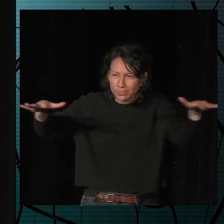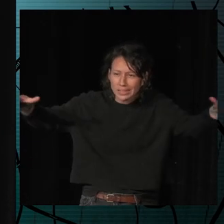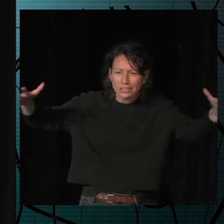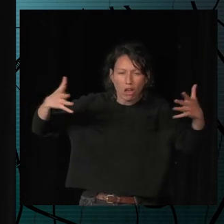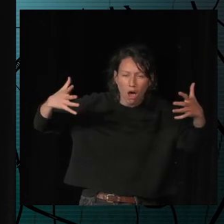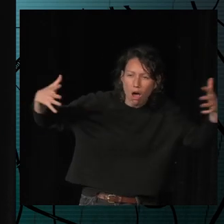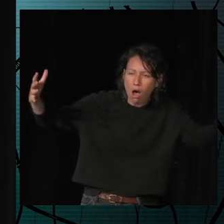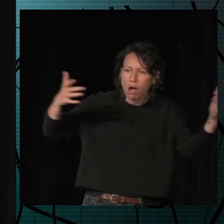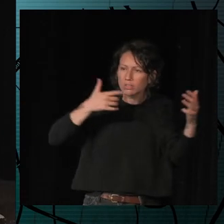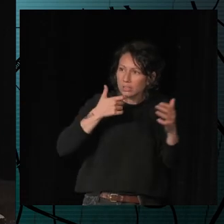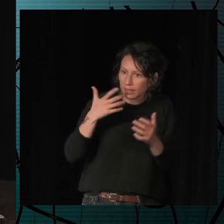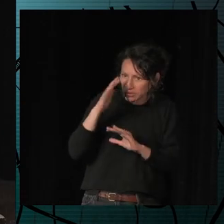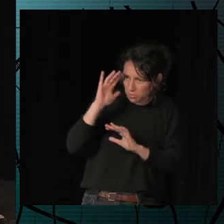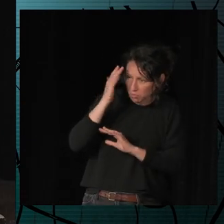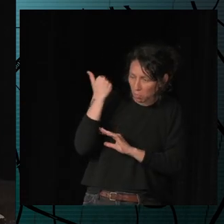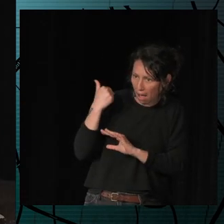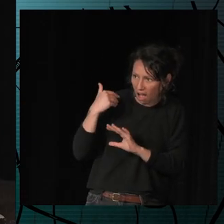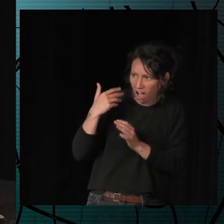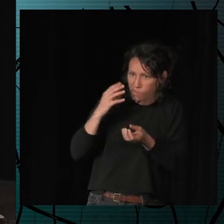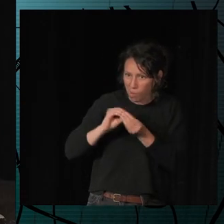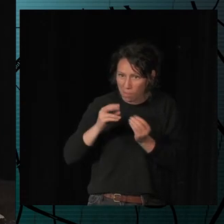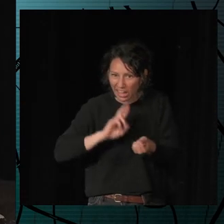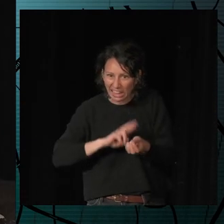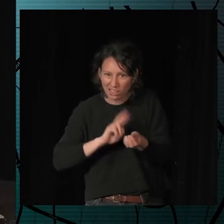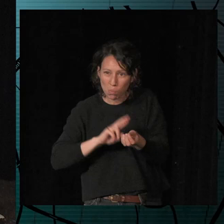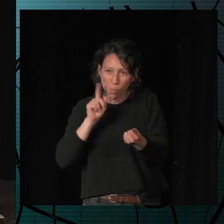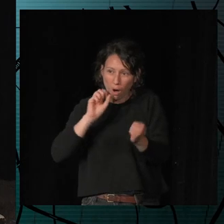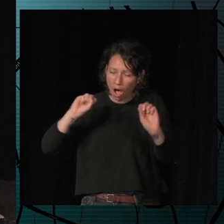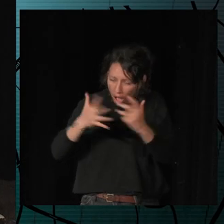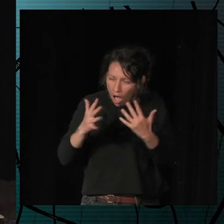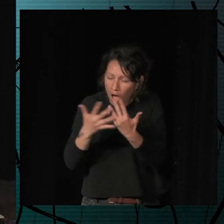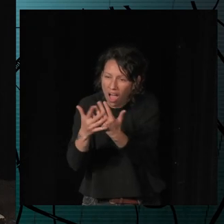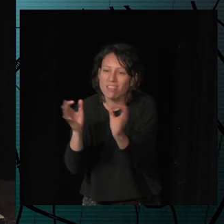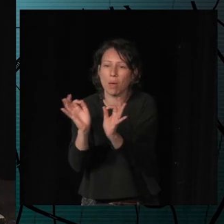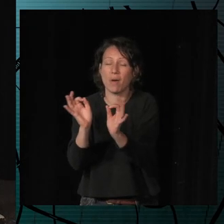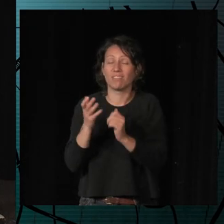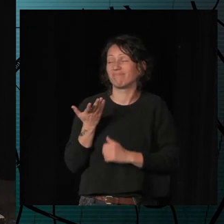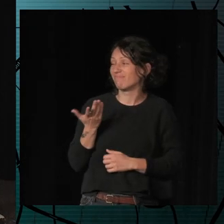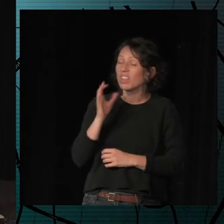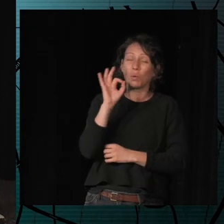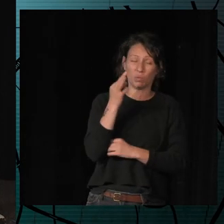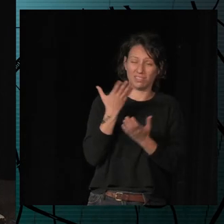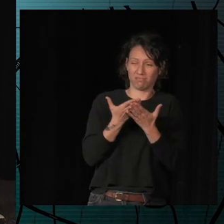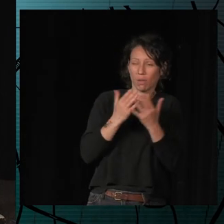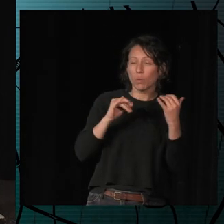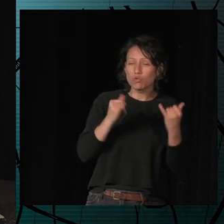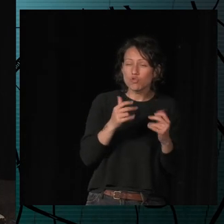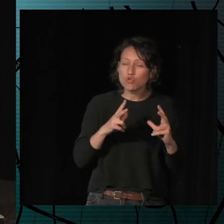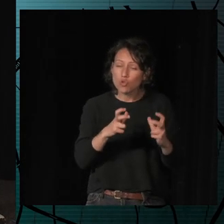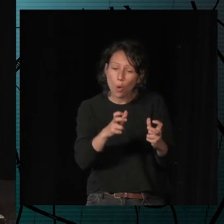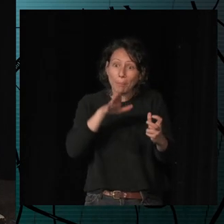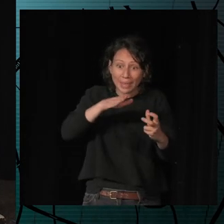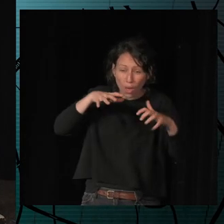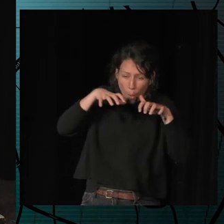rythmique justement ah ben c'est c'est le cœur du problème de designer des jeux d'horreur en monde ouvert parce que le le principe même le le le le le